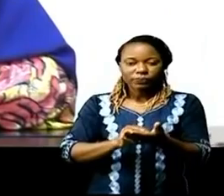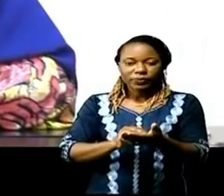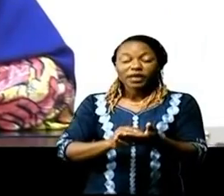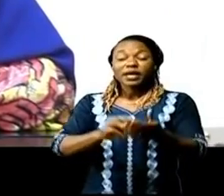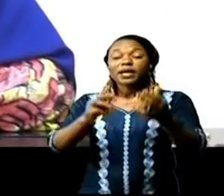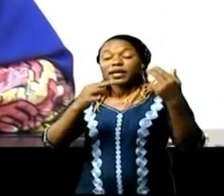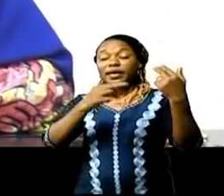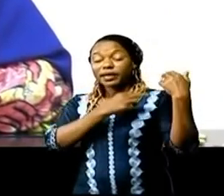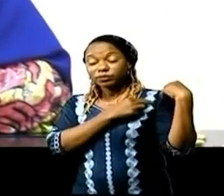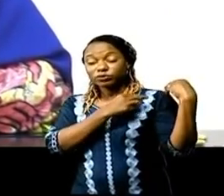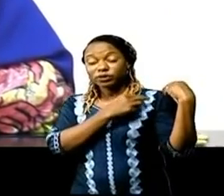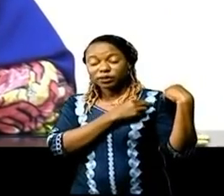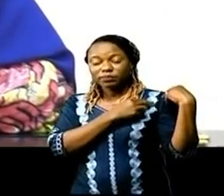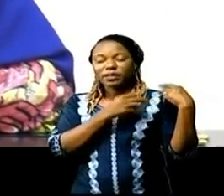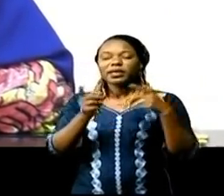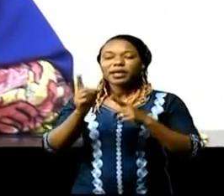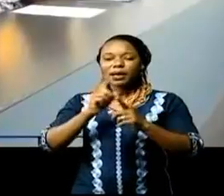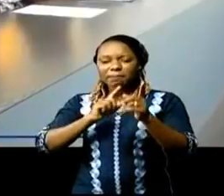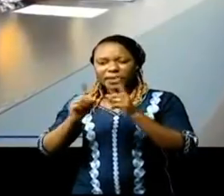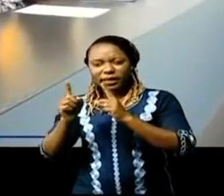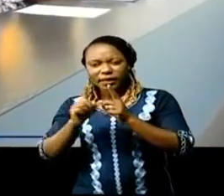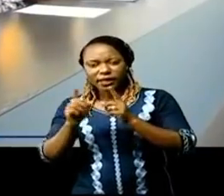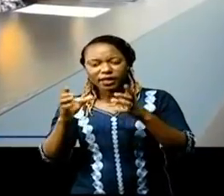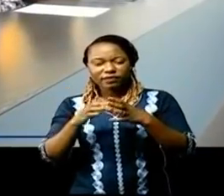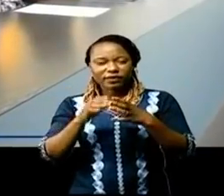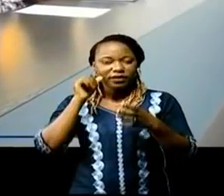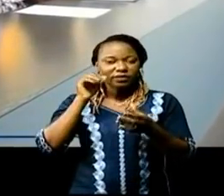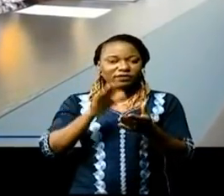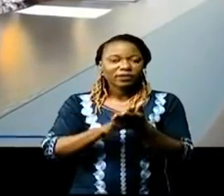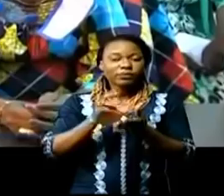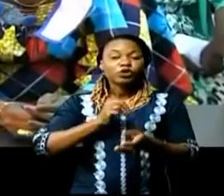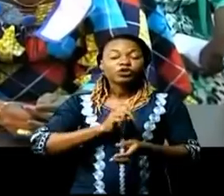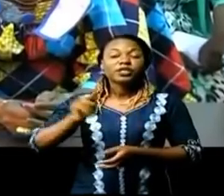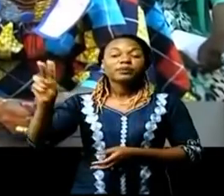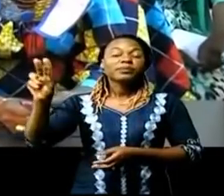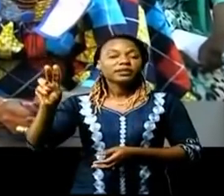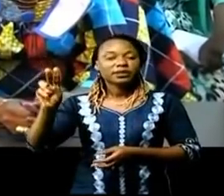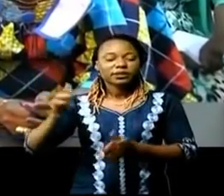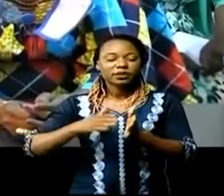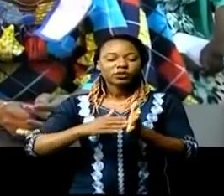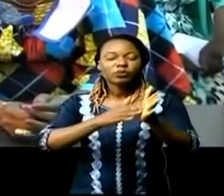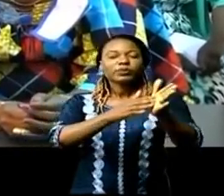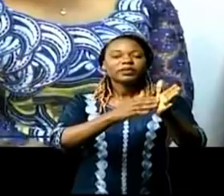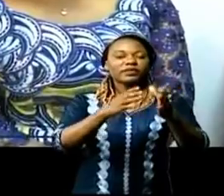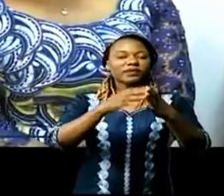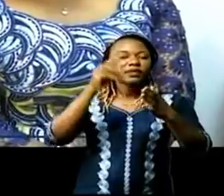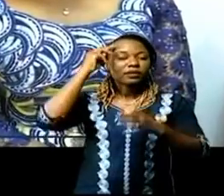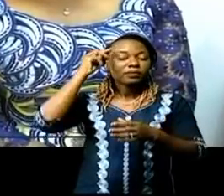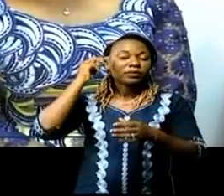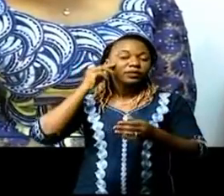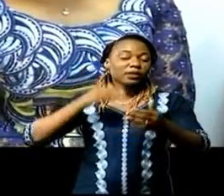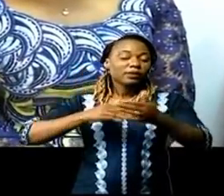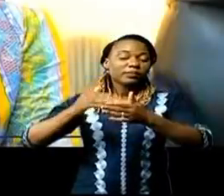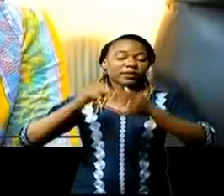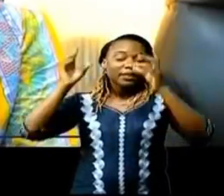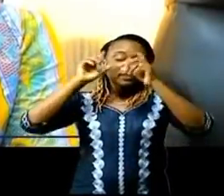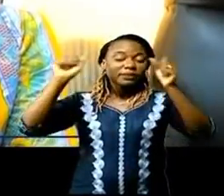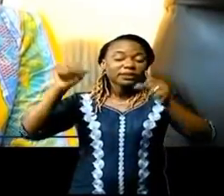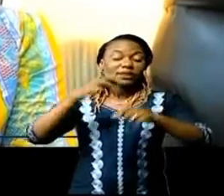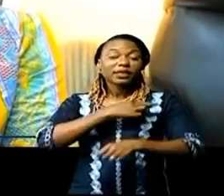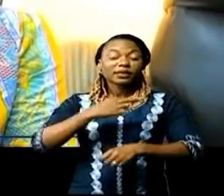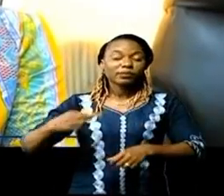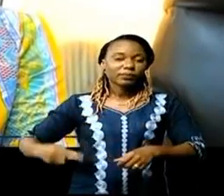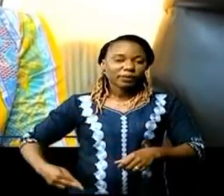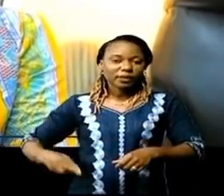du genre s'est entretenue avec les femmes de l'UDPS qui se sont fait accompagner de la ministre près de la présidence de la République,